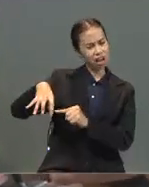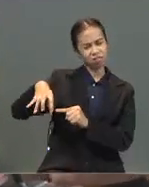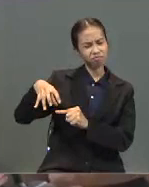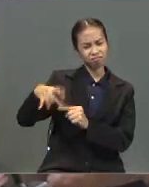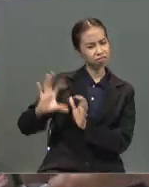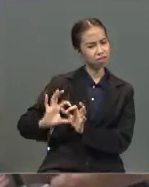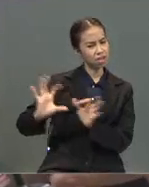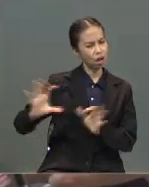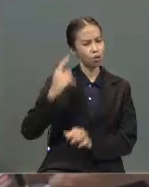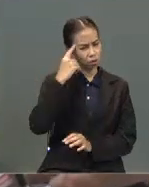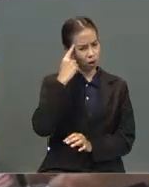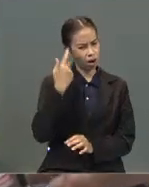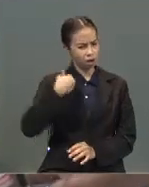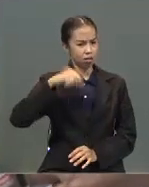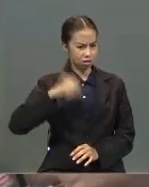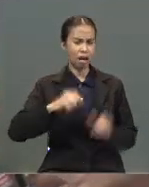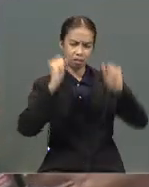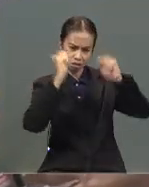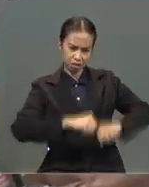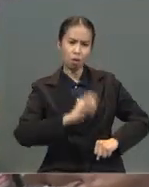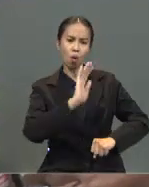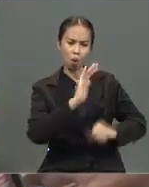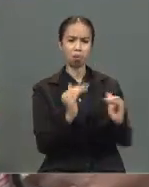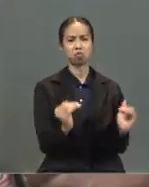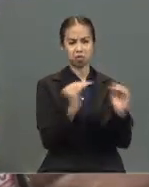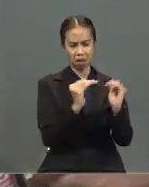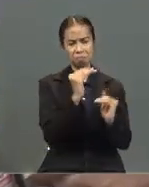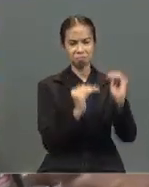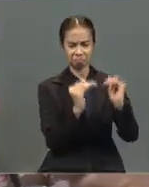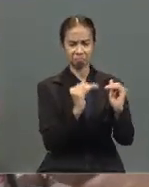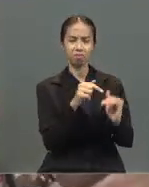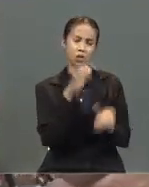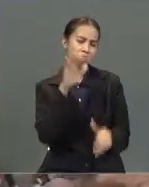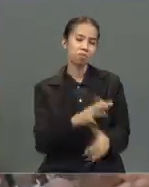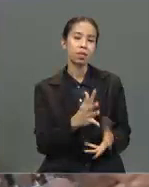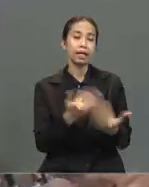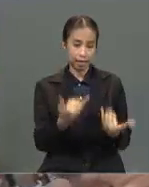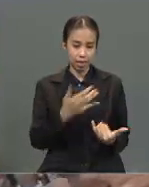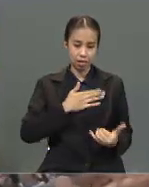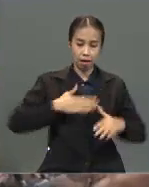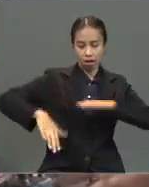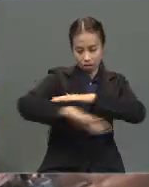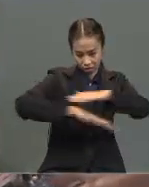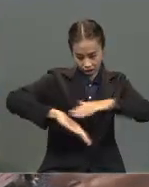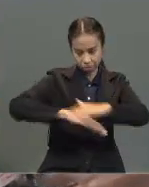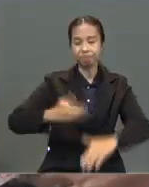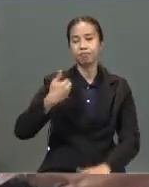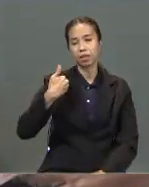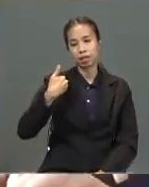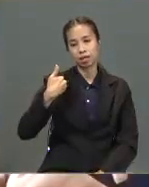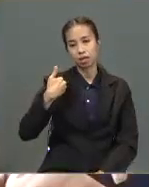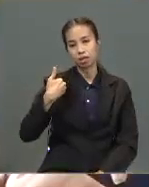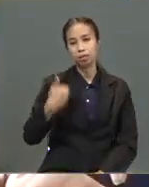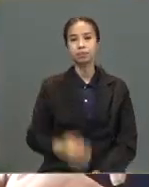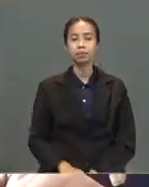ได้แข็งกว่าที่ทำกับพวกเรากลับแล้วก็เราเตรียมพยานหลักฐานมาอ่านำสืบอย่างอย่างครบถ้วนนะครับทุกเรื่องที่ถูกเตา